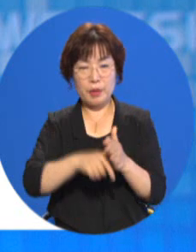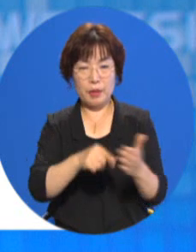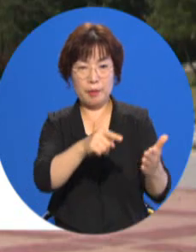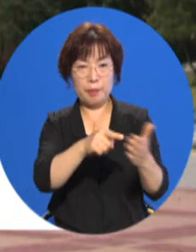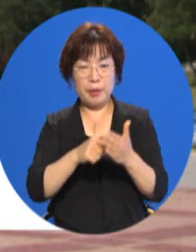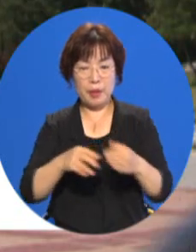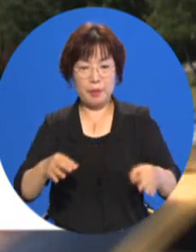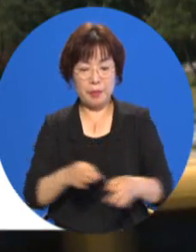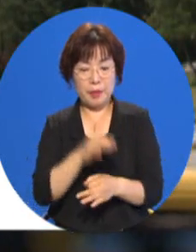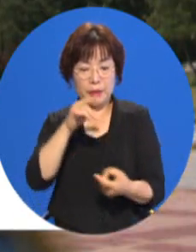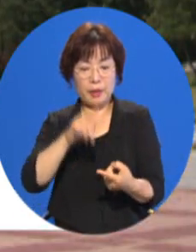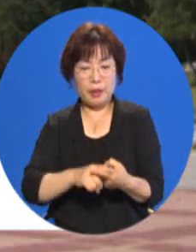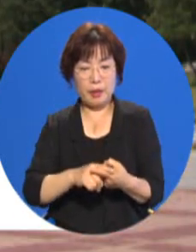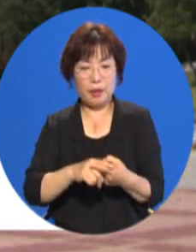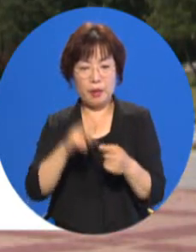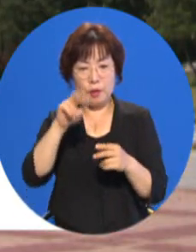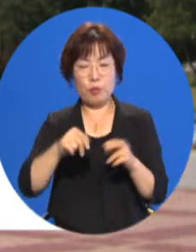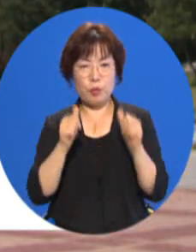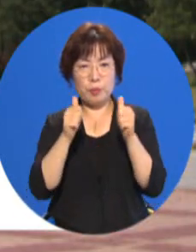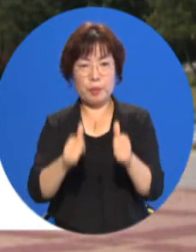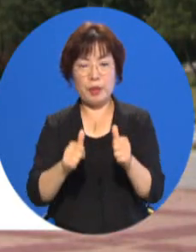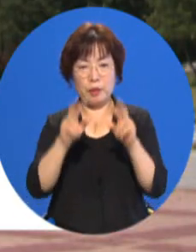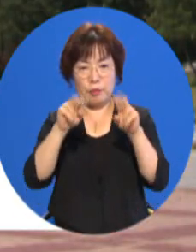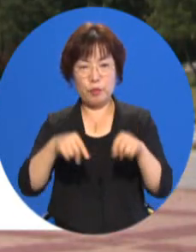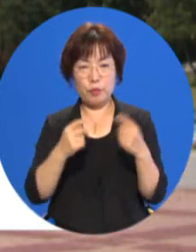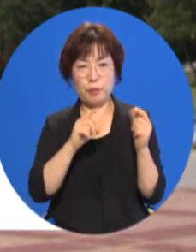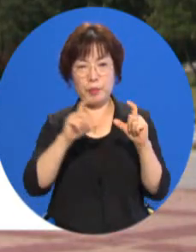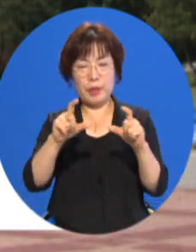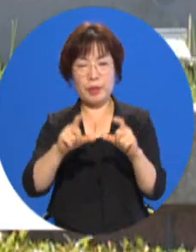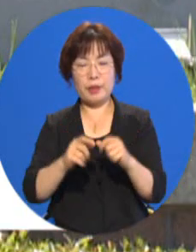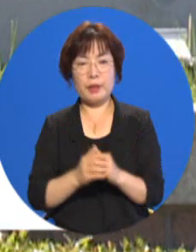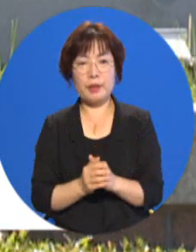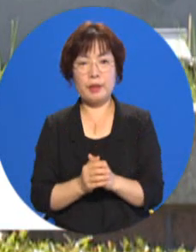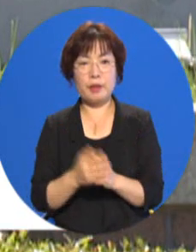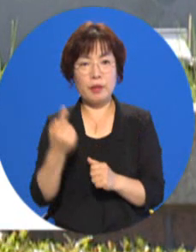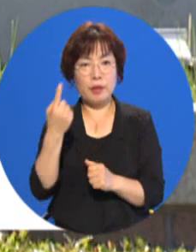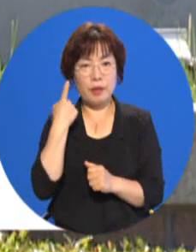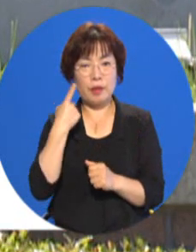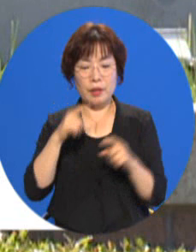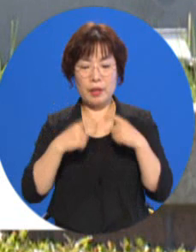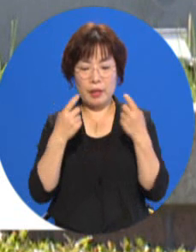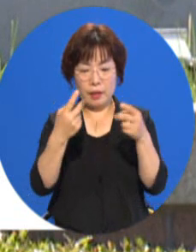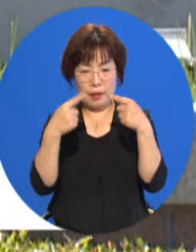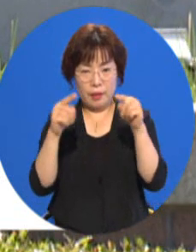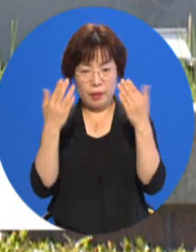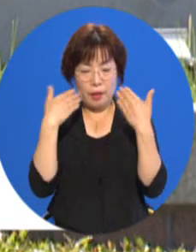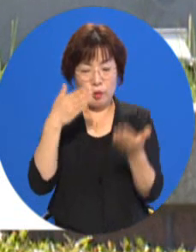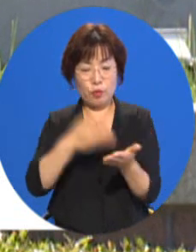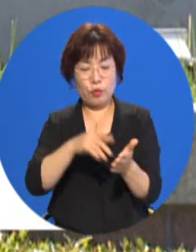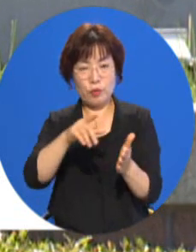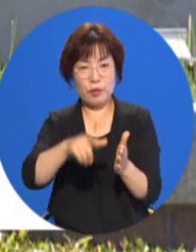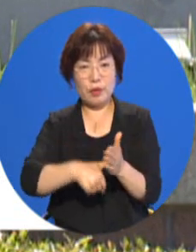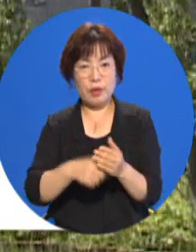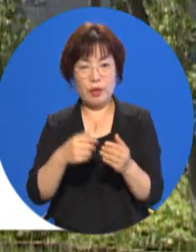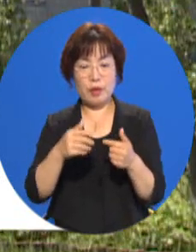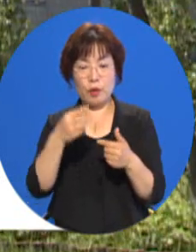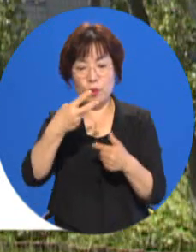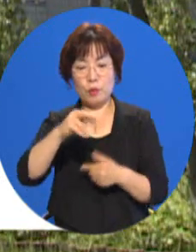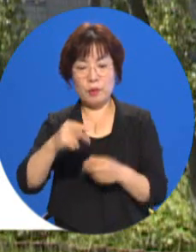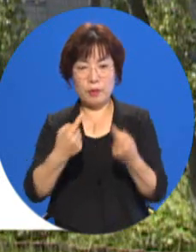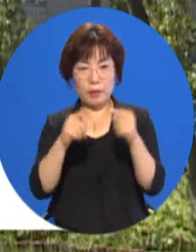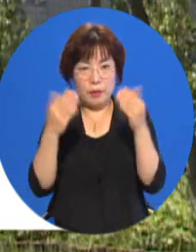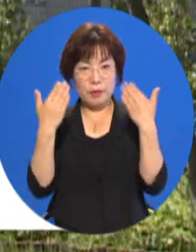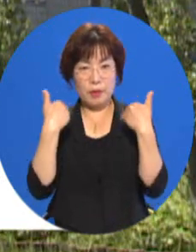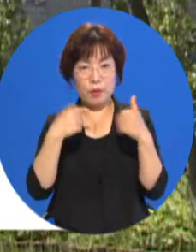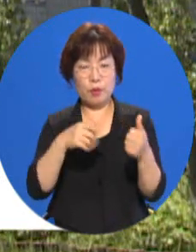제기된 비리 혐의에 대해 무혐의 판결을 받았다고 밝혔습니다. 어제 사립대학교 관련 보도에 대해 나주